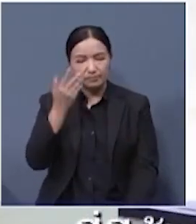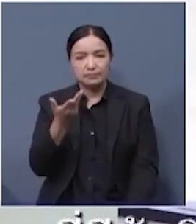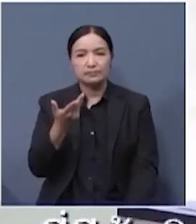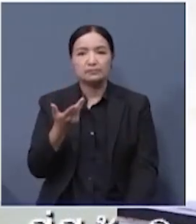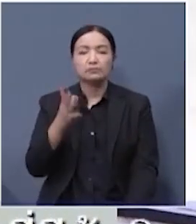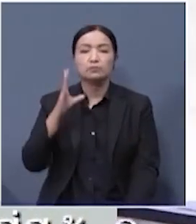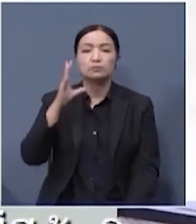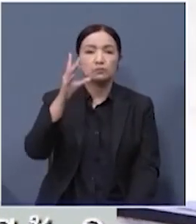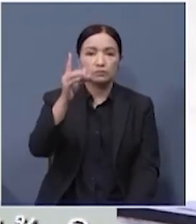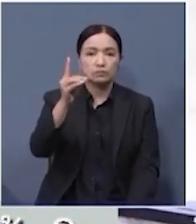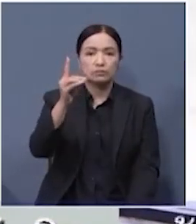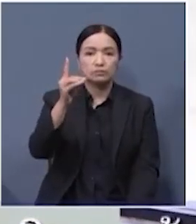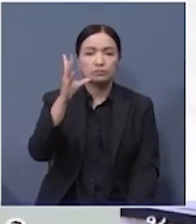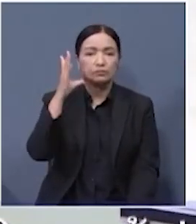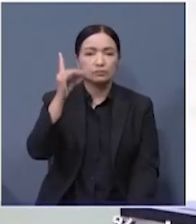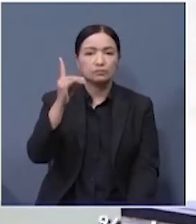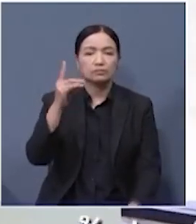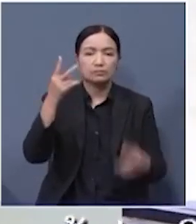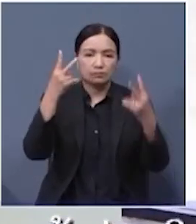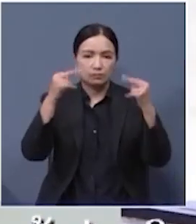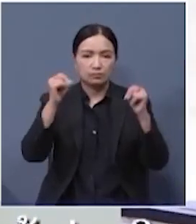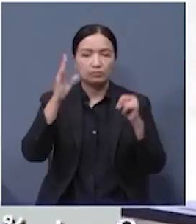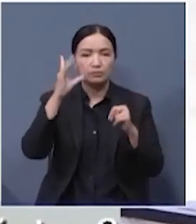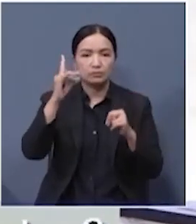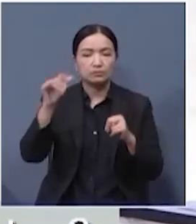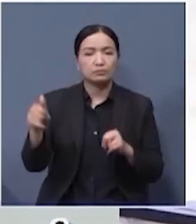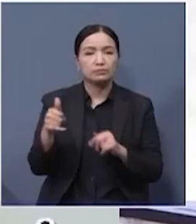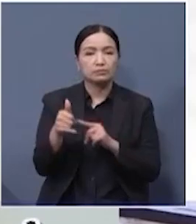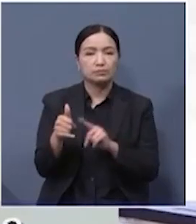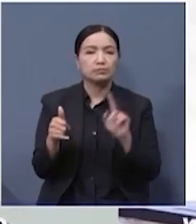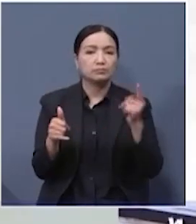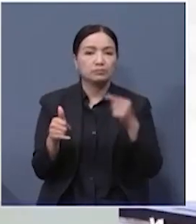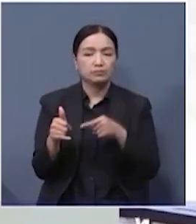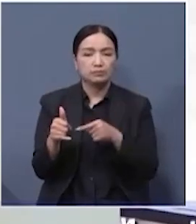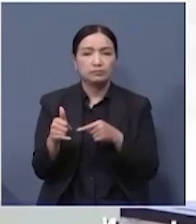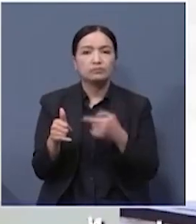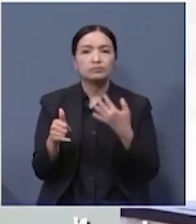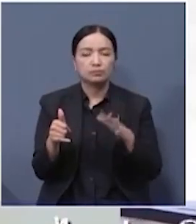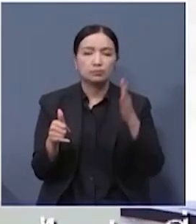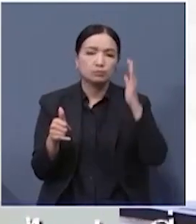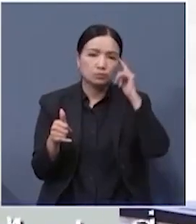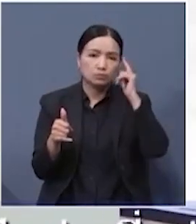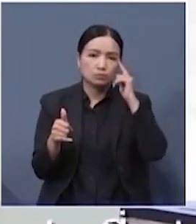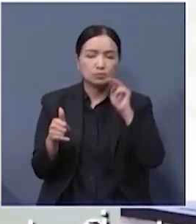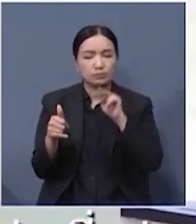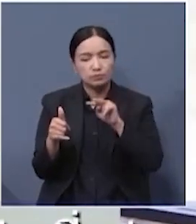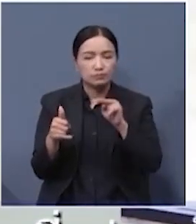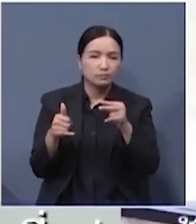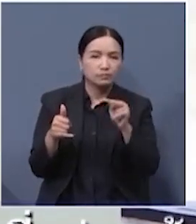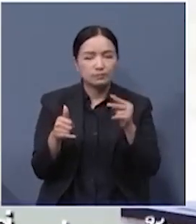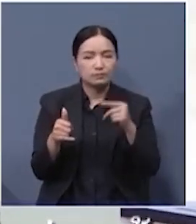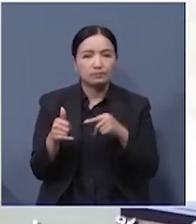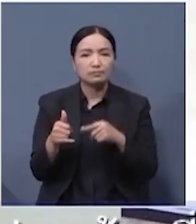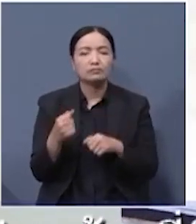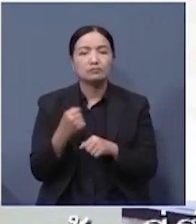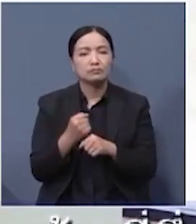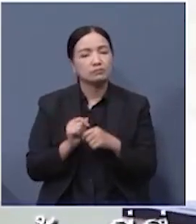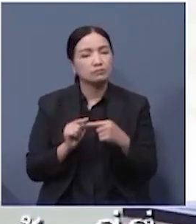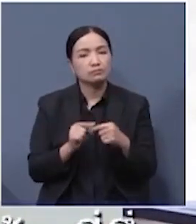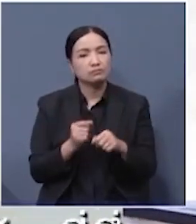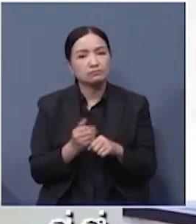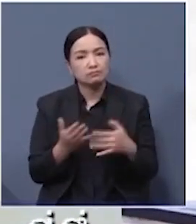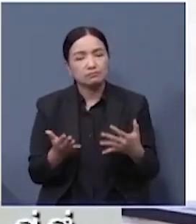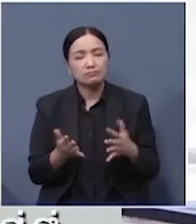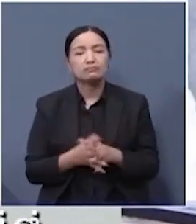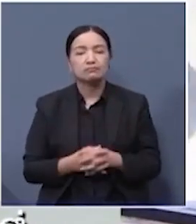าเคาะพรุ่งนี้เขาเคาะนายกพรุ่งนี้พอได้ตัวนายกเสร็จแล้วเนี่ยแหละถึงจะรู้เห็นหน้าเห็นหลังว่าเออเราจะสานต่อยัง